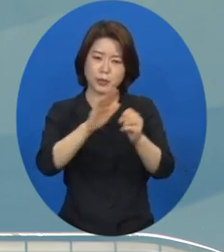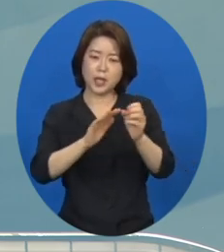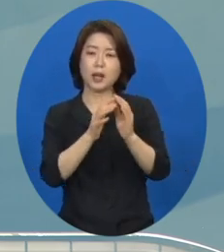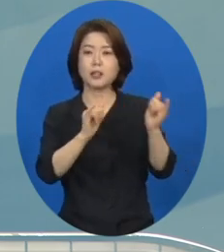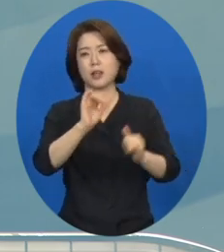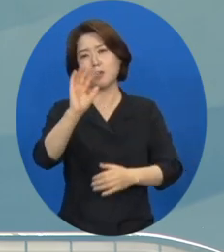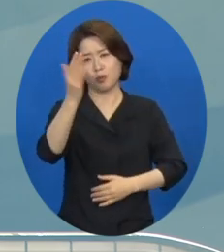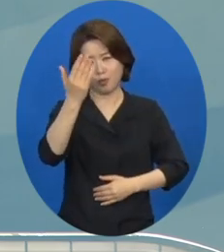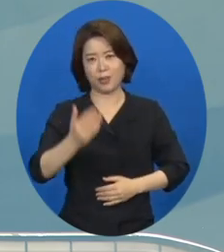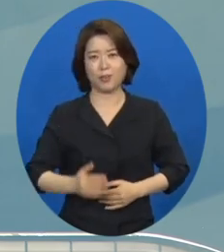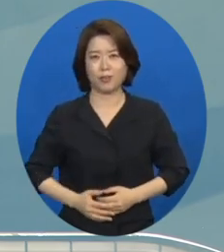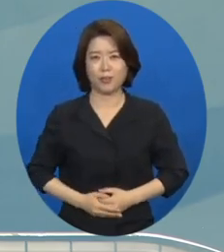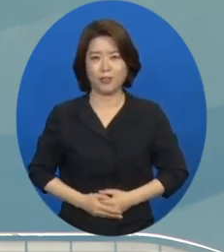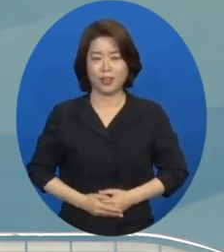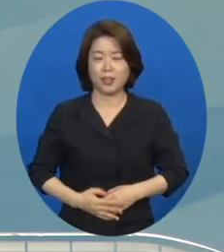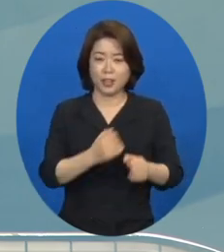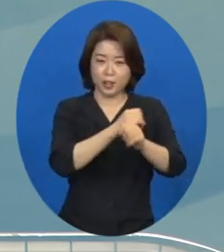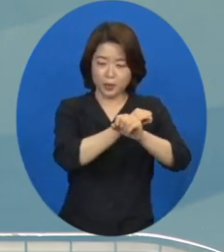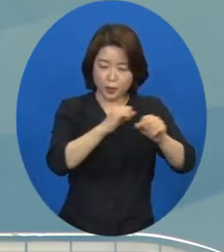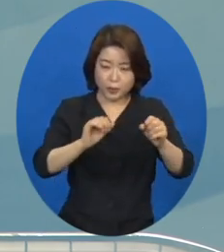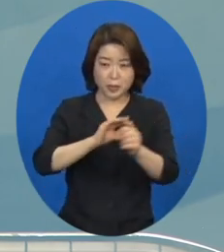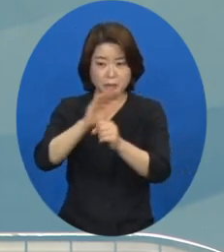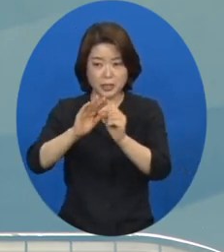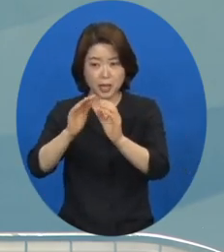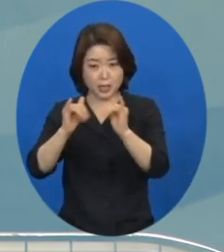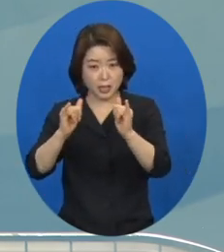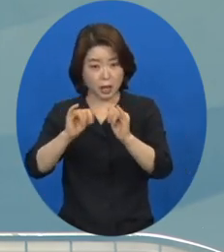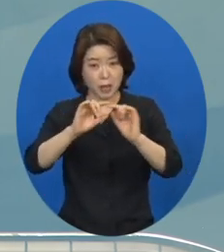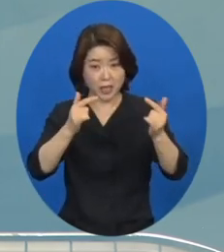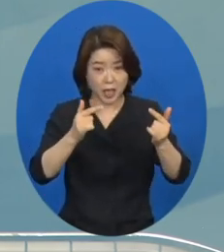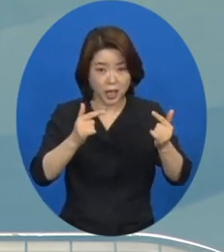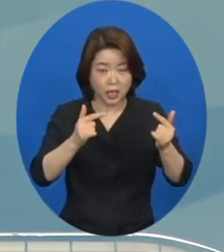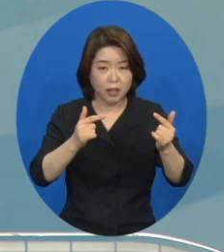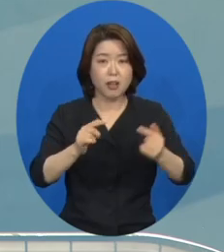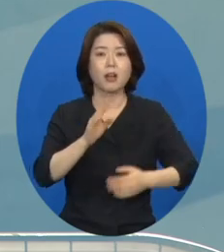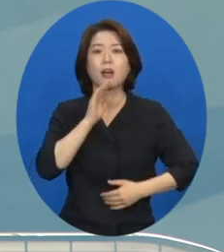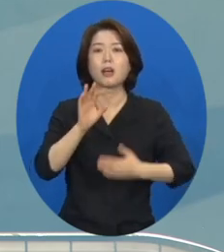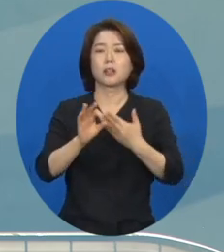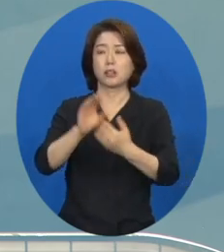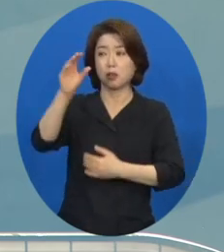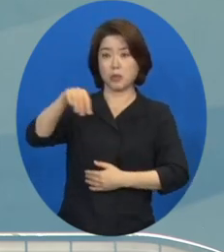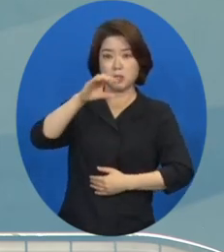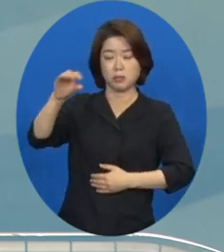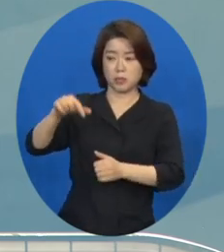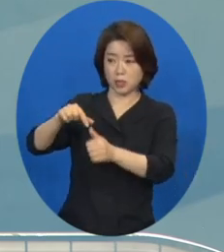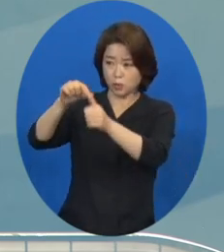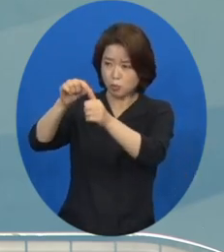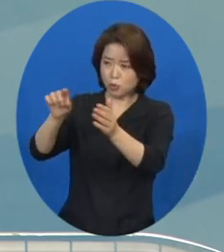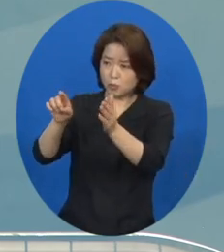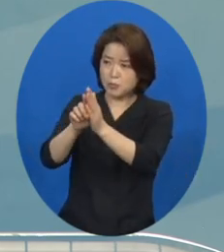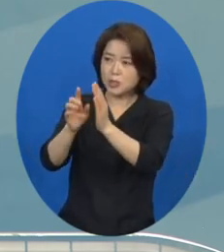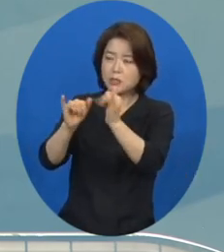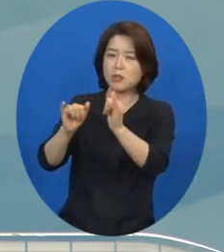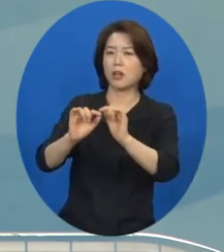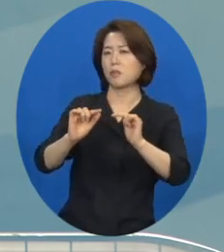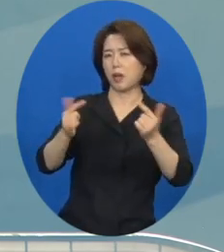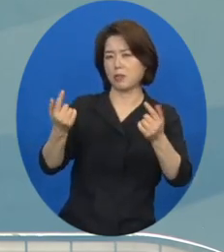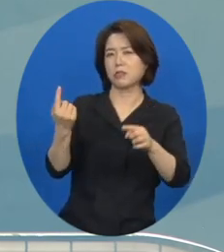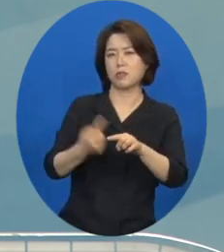되고, 용서하고 사랑하는 사람이 아니라면 그러면 십자가 구원을 믿는 사람이 아닌